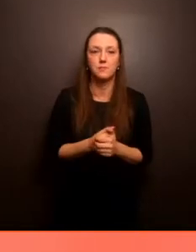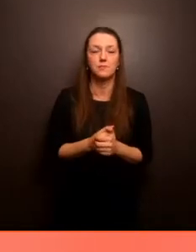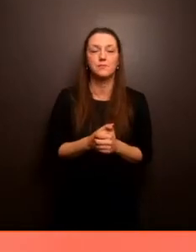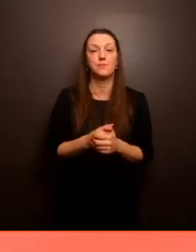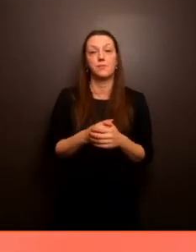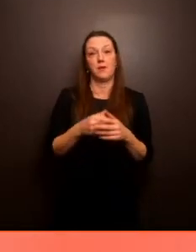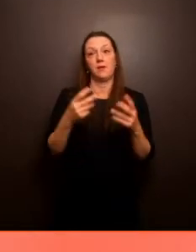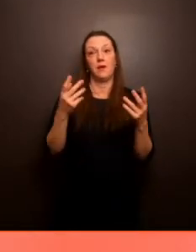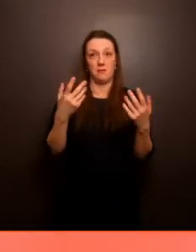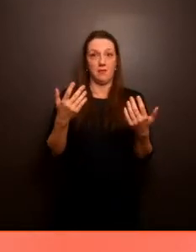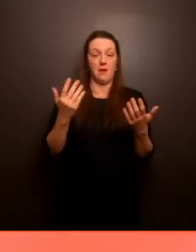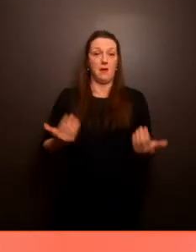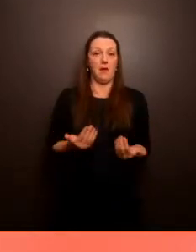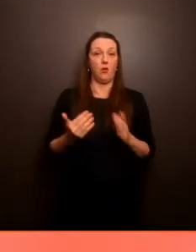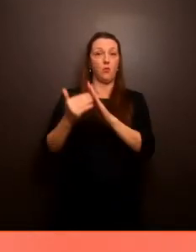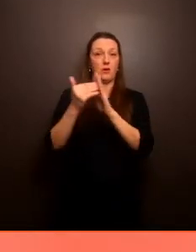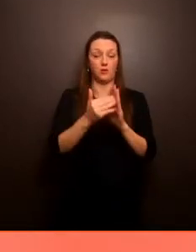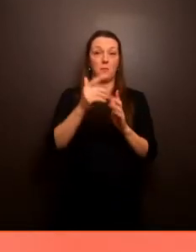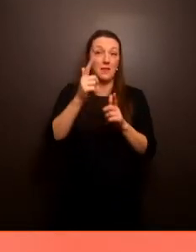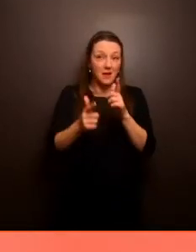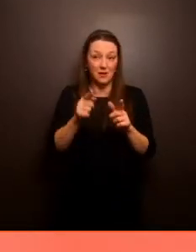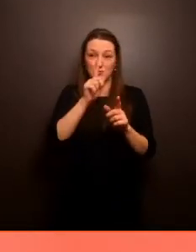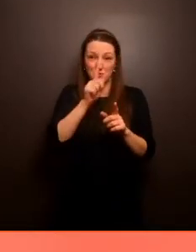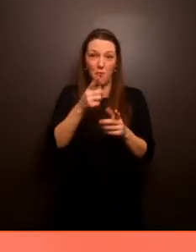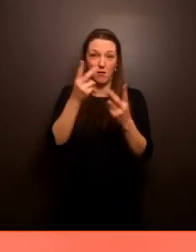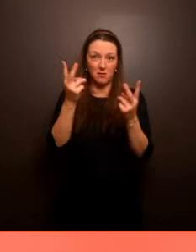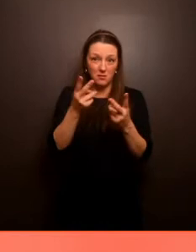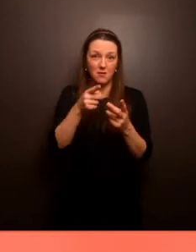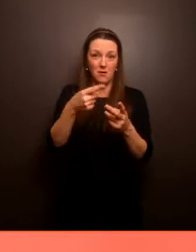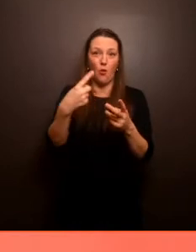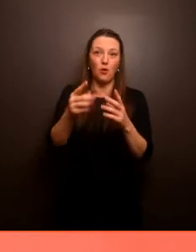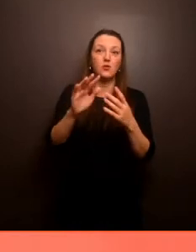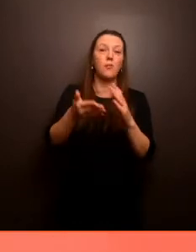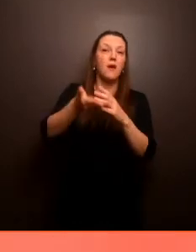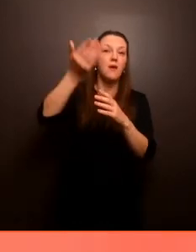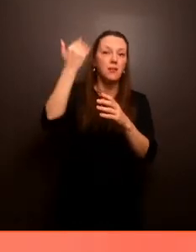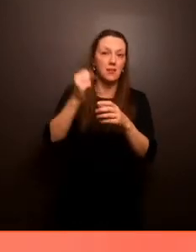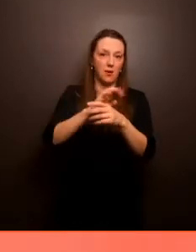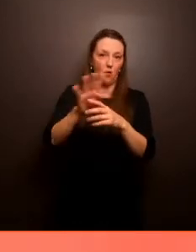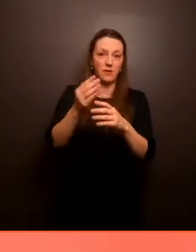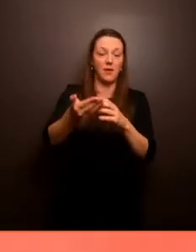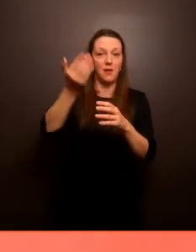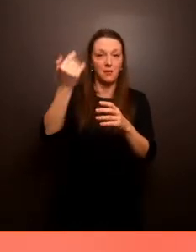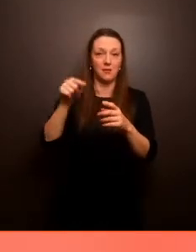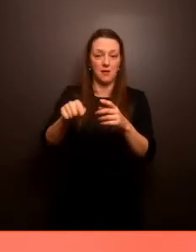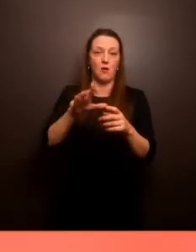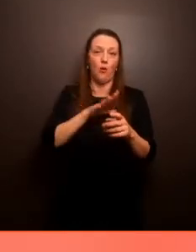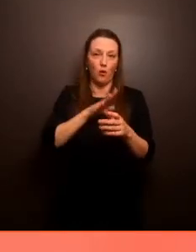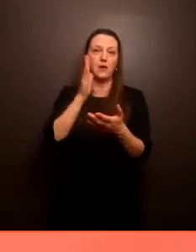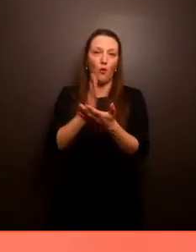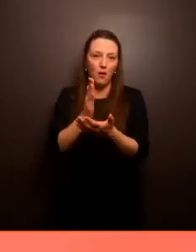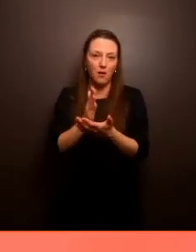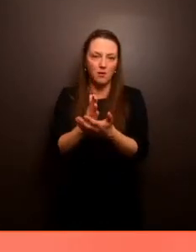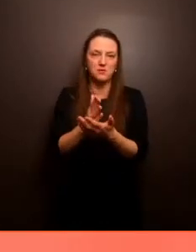Ja ka need asjad tegelikult olid olemas ammu enne COVID-it. Jällegi võib öelda, et COVID on andnud siin sellise tõuke või kiirendi, et neid